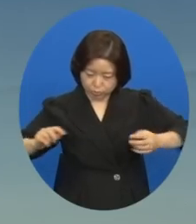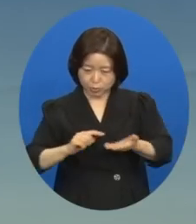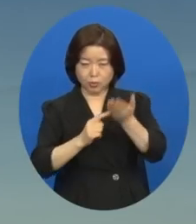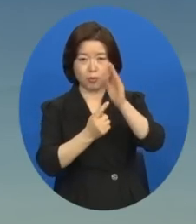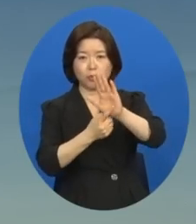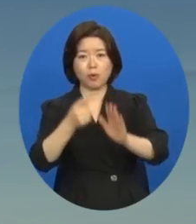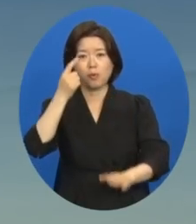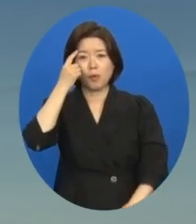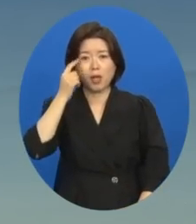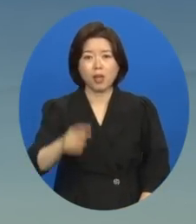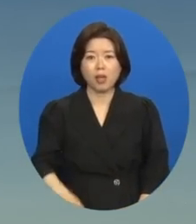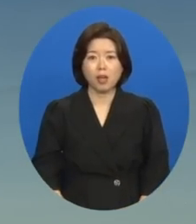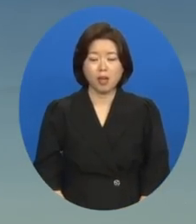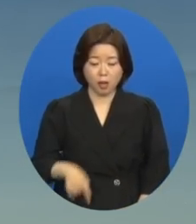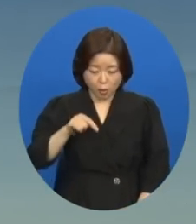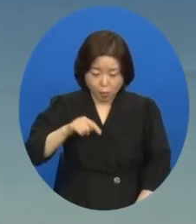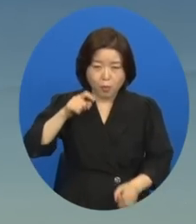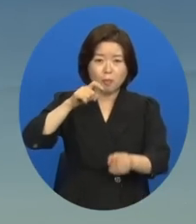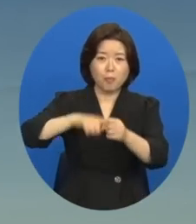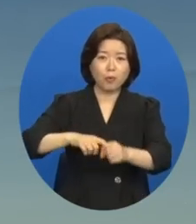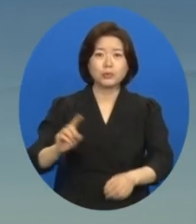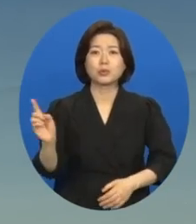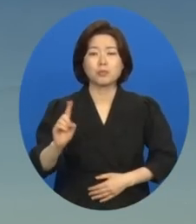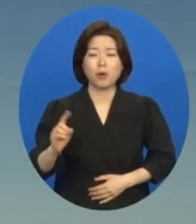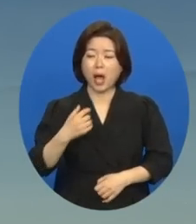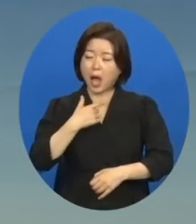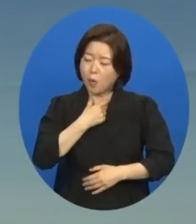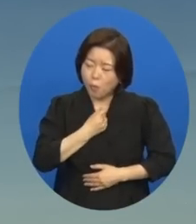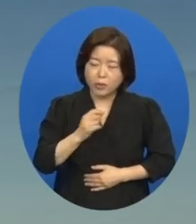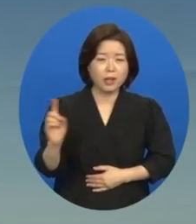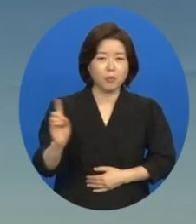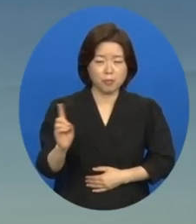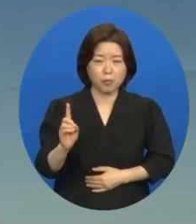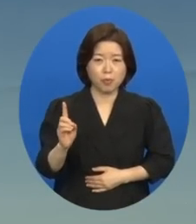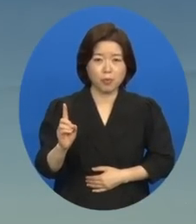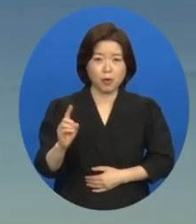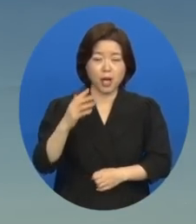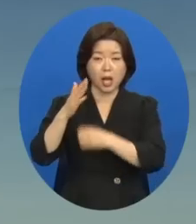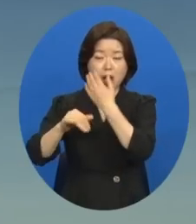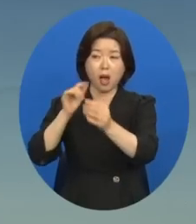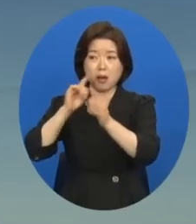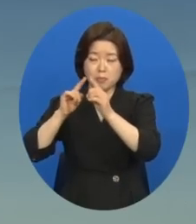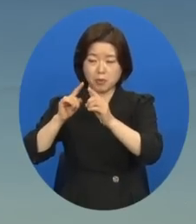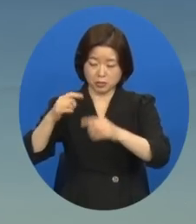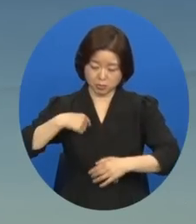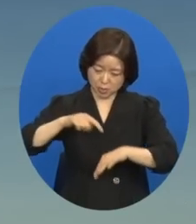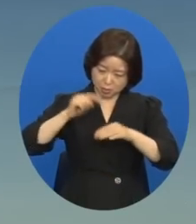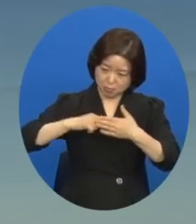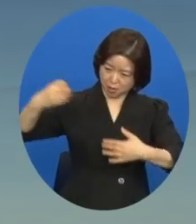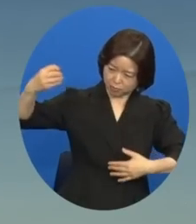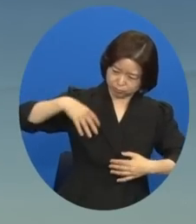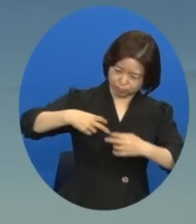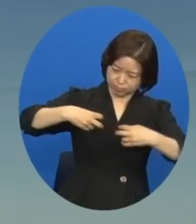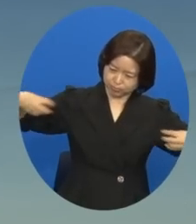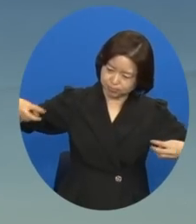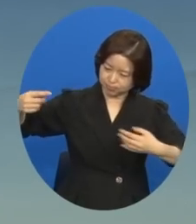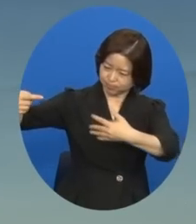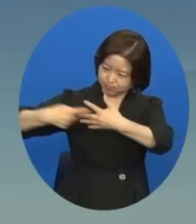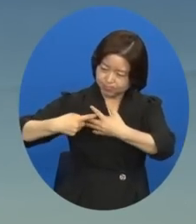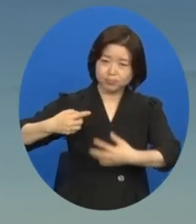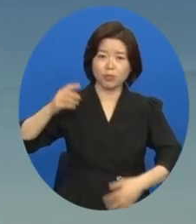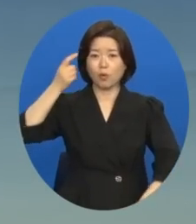걸까요? 도대체 뭘 하기를 원하시길래 하나님의 말씀은 우리의 마음을 비추고 우리의 내면을 드러내 보이시는